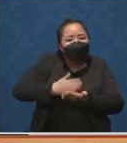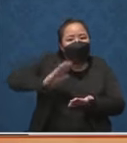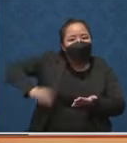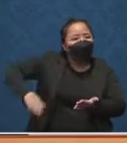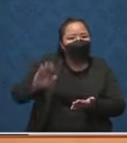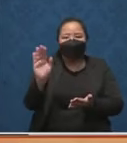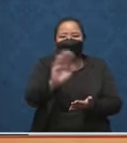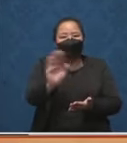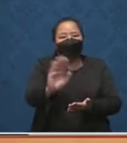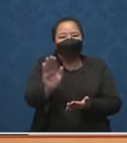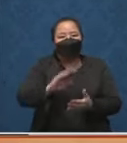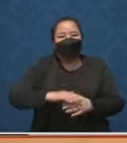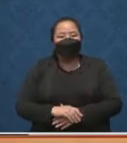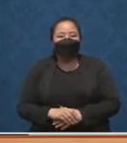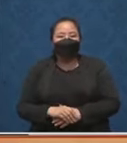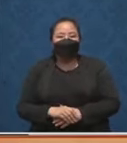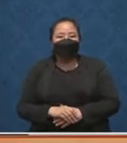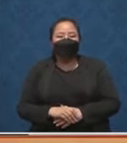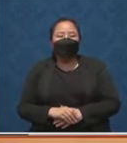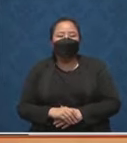ม่